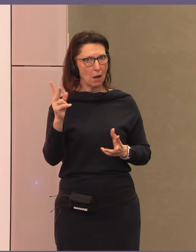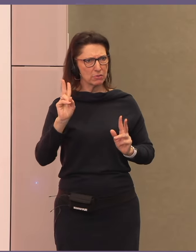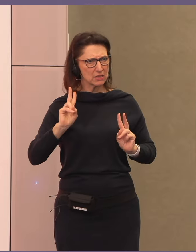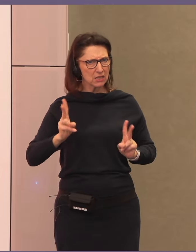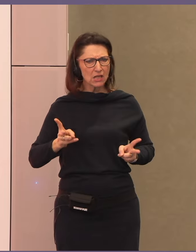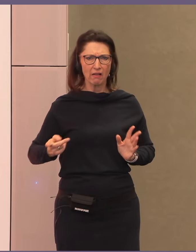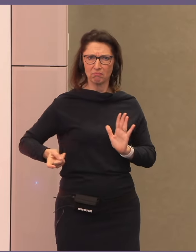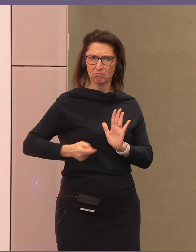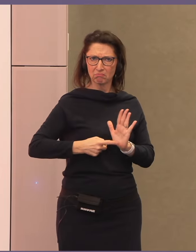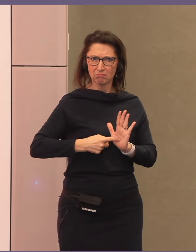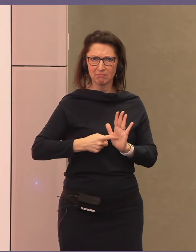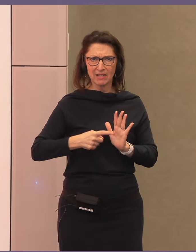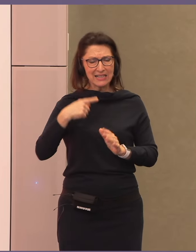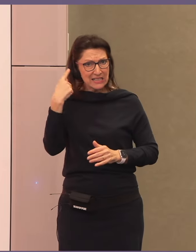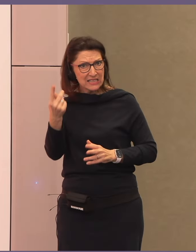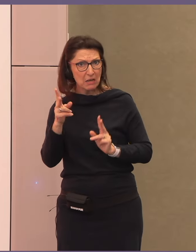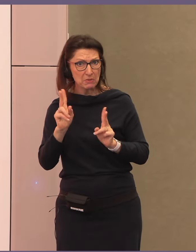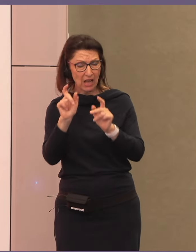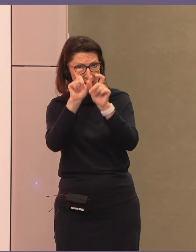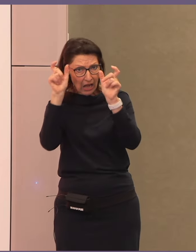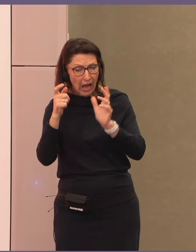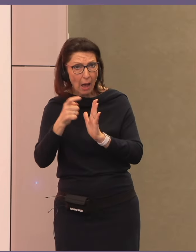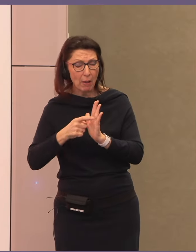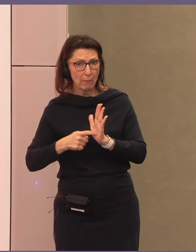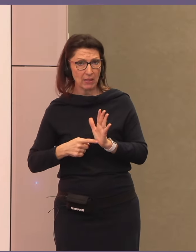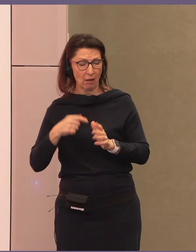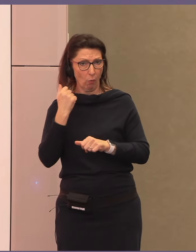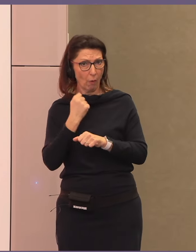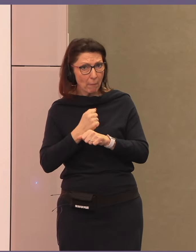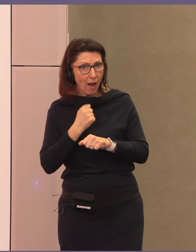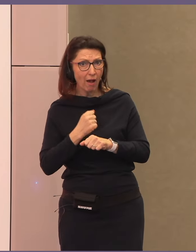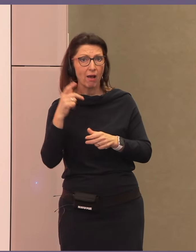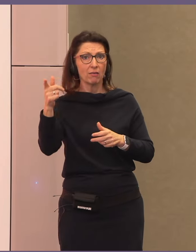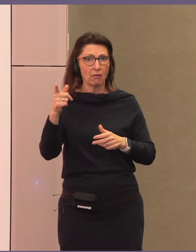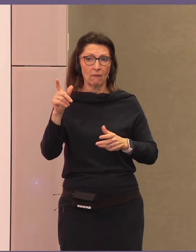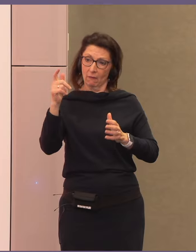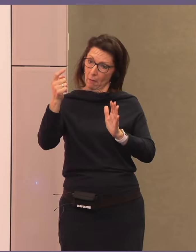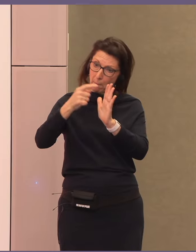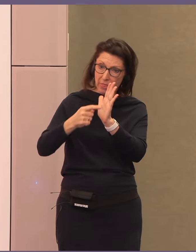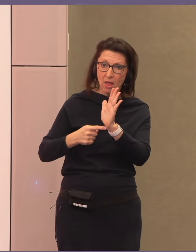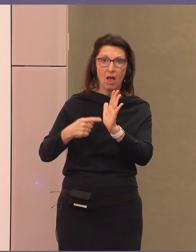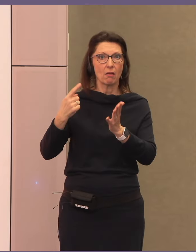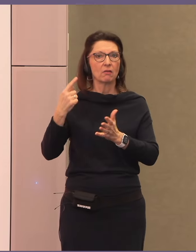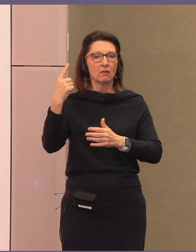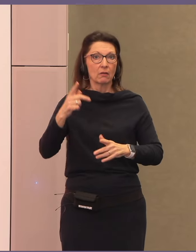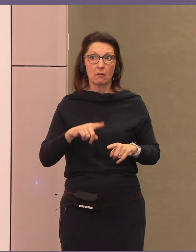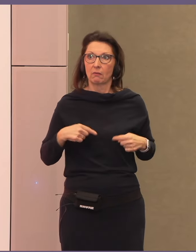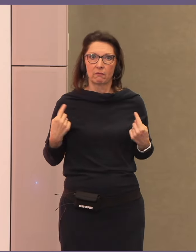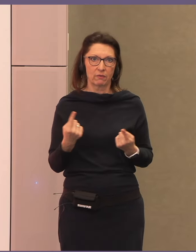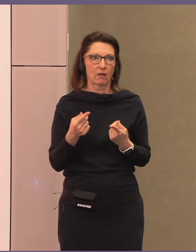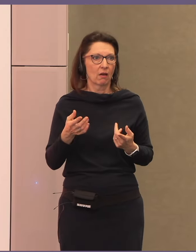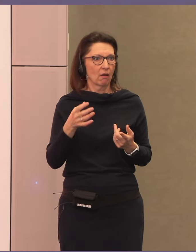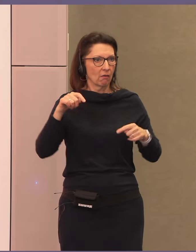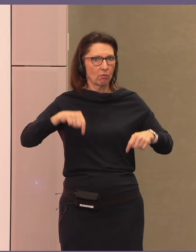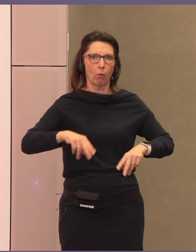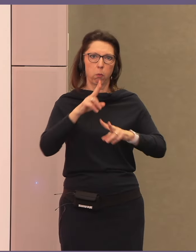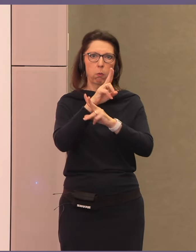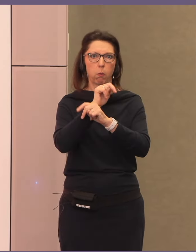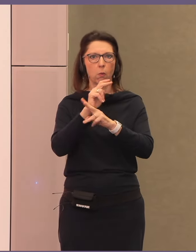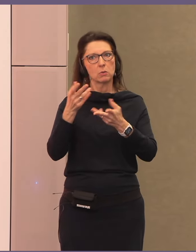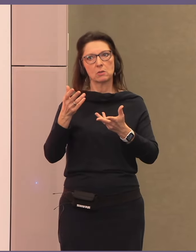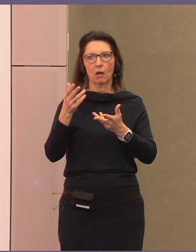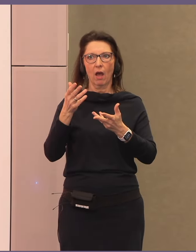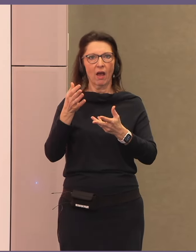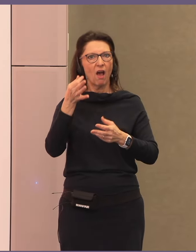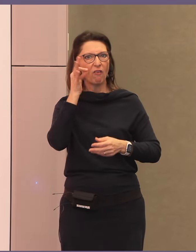Rahmenbedingungen zu schaffen, Bedingungen zu verändern, unter denen wir es nicht möglich gemacht haben, Frauen in diesem Land ihr